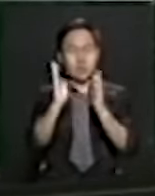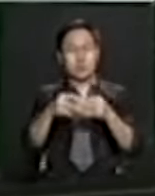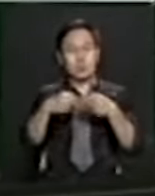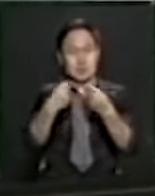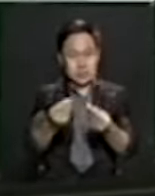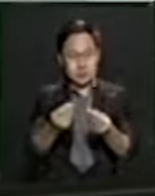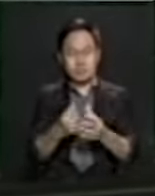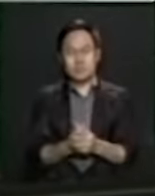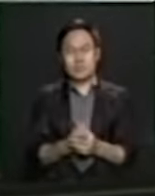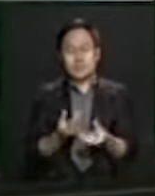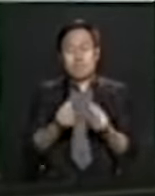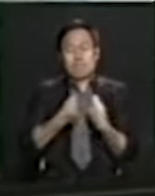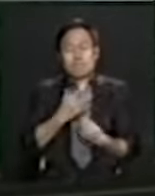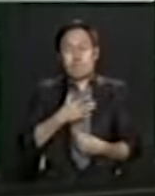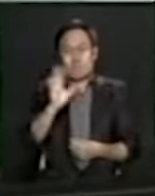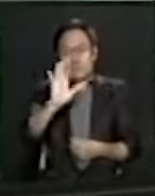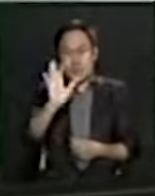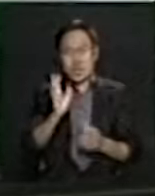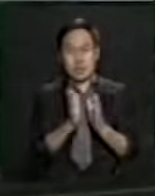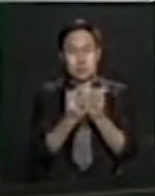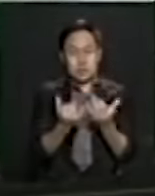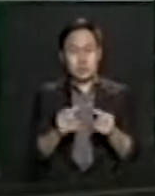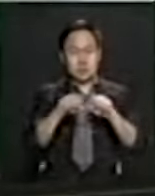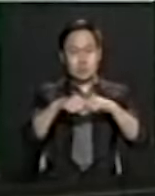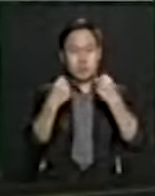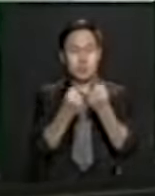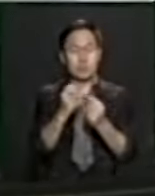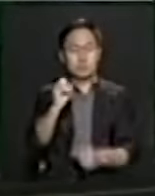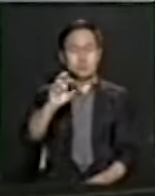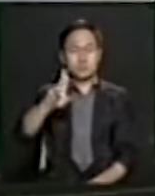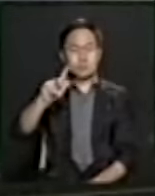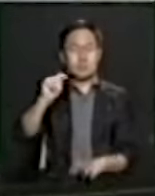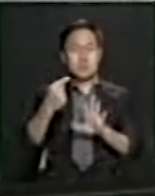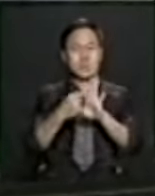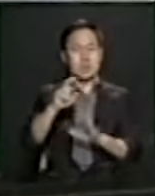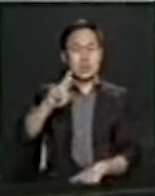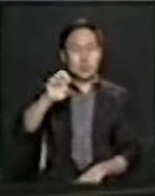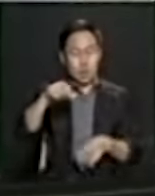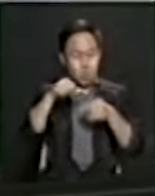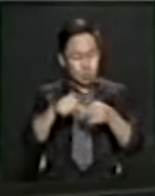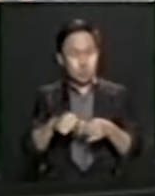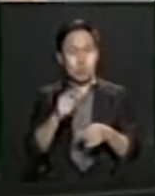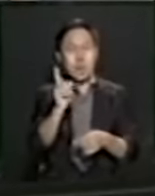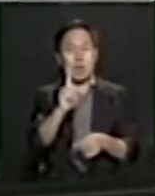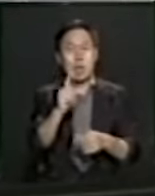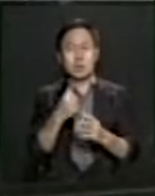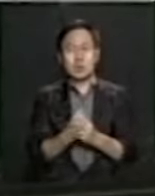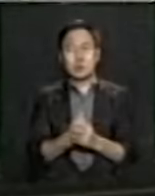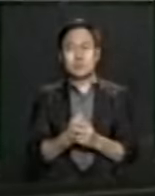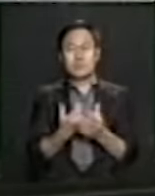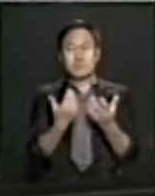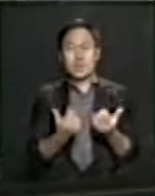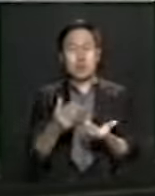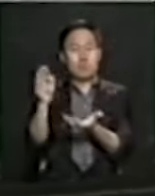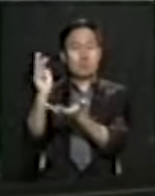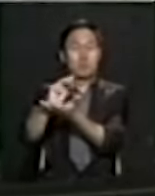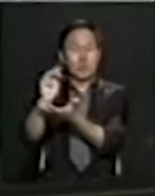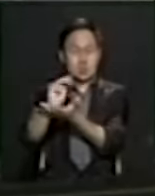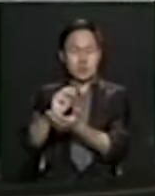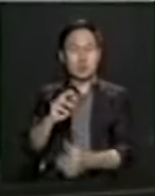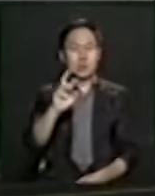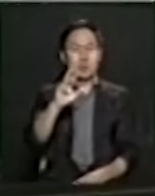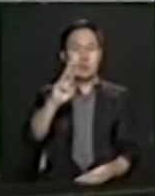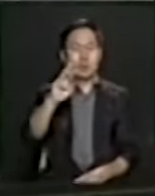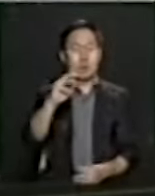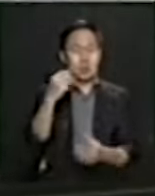คือโรตารี่ทุกวันนี้อยู่ได้ก็อยากจะฝากบอกว่าเนื่องจากโรตารี่มีมูลนิธิโรตารี